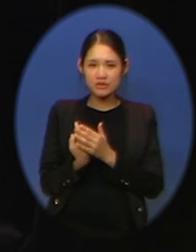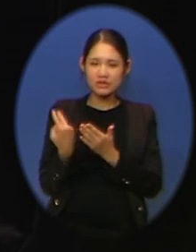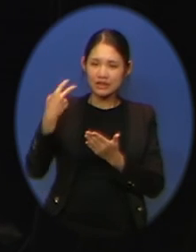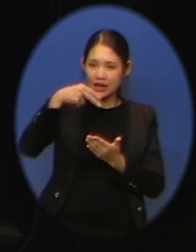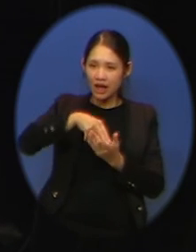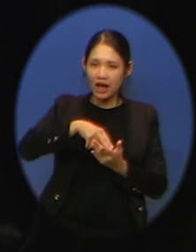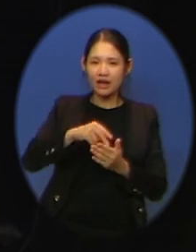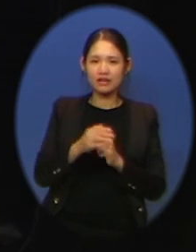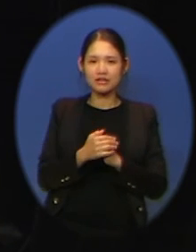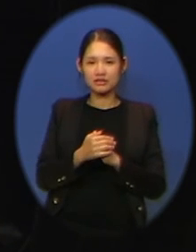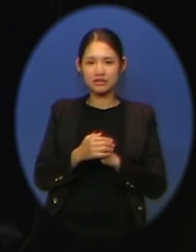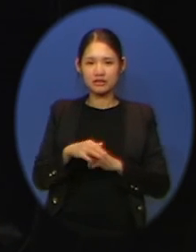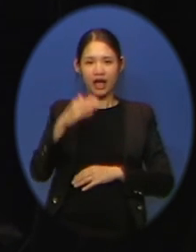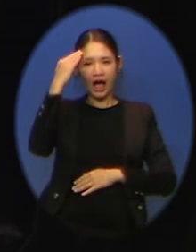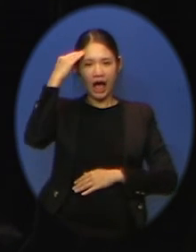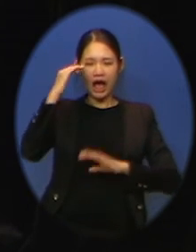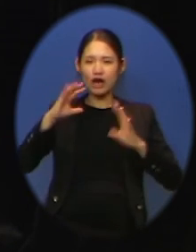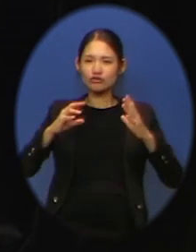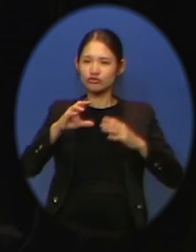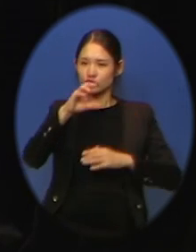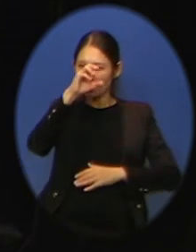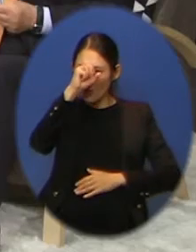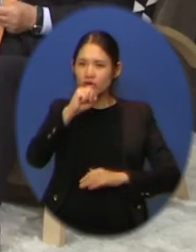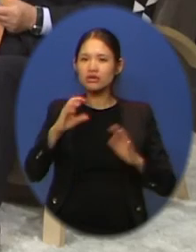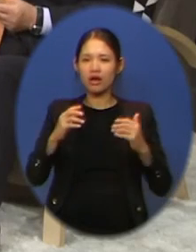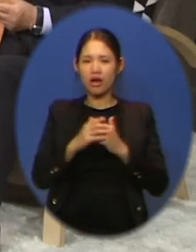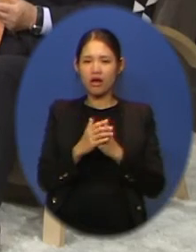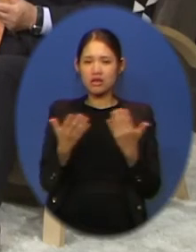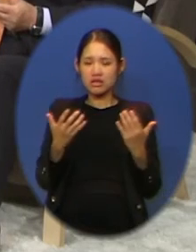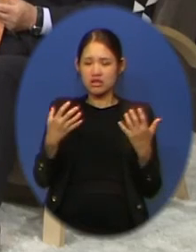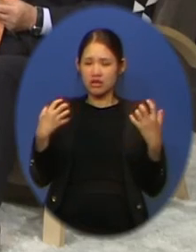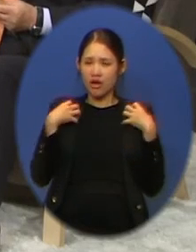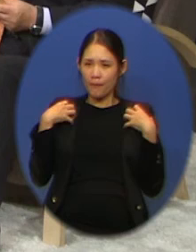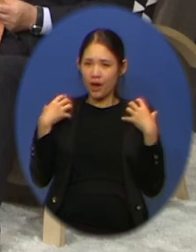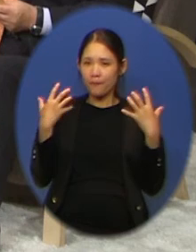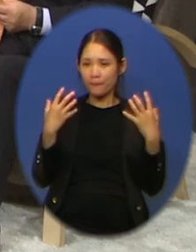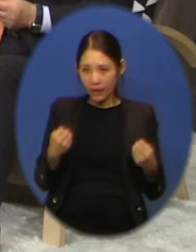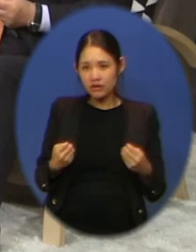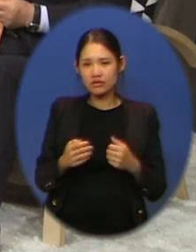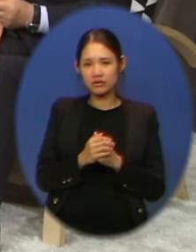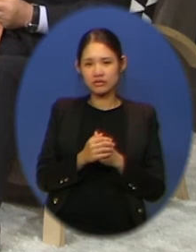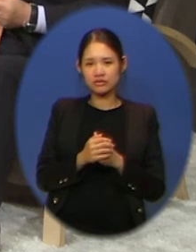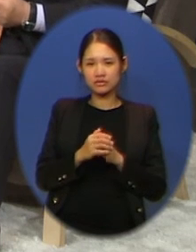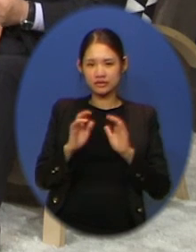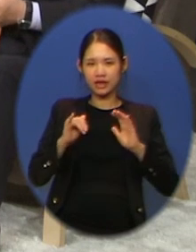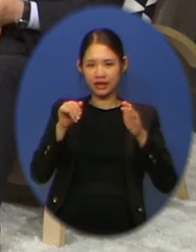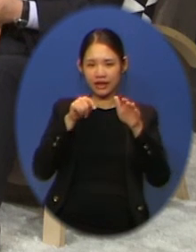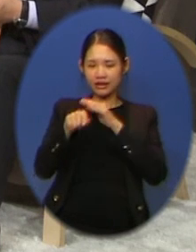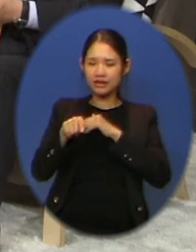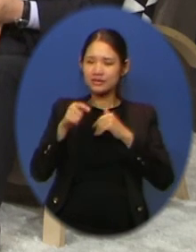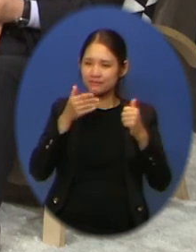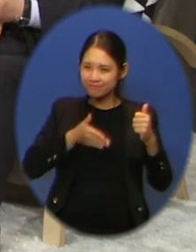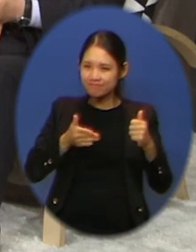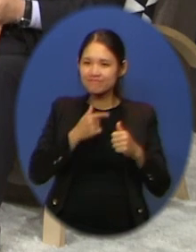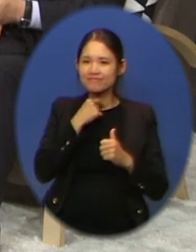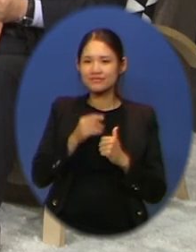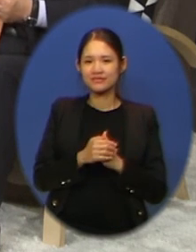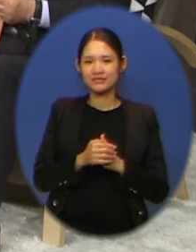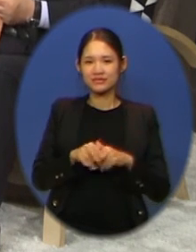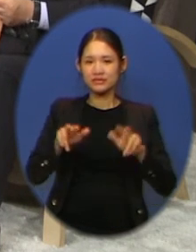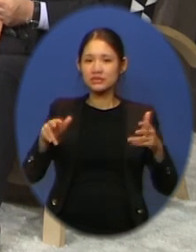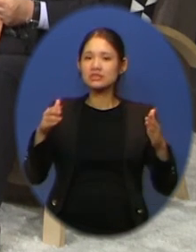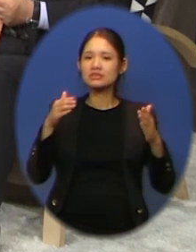세계, 좀 우리나라 좋은 나라입니다. 할 일 정말 많습니다. 그렇게 좀 세상에 나가시기 바랍니다. 자, 지금까지 그